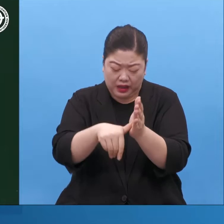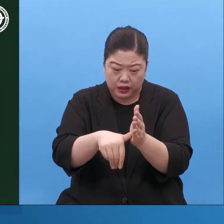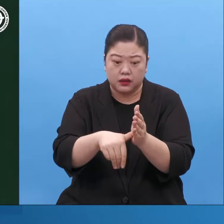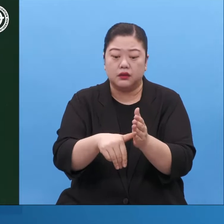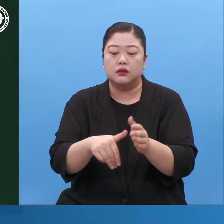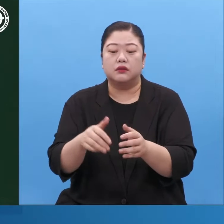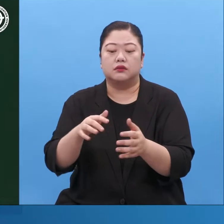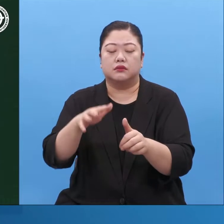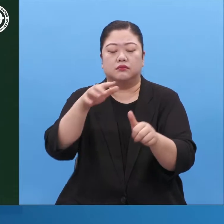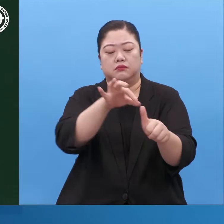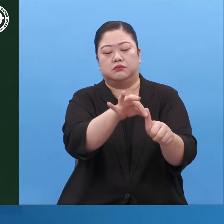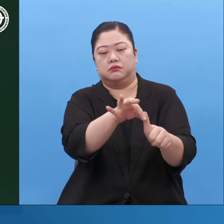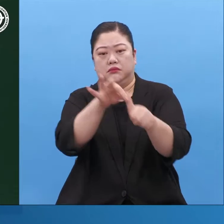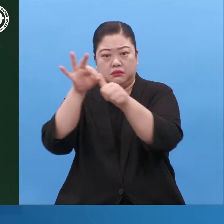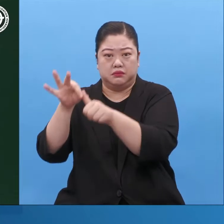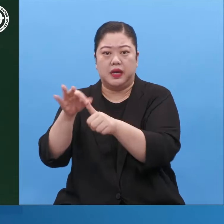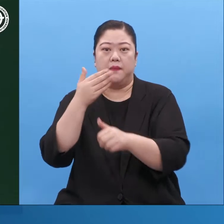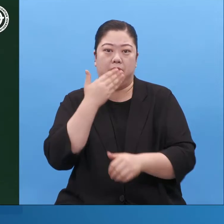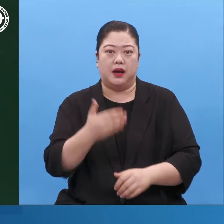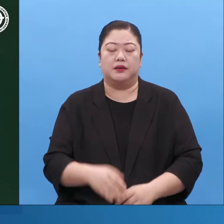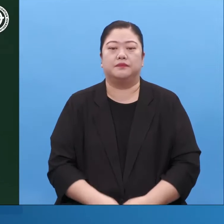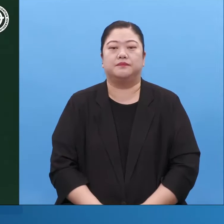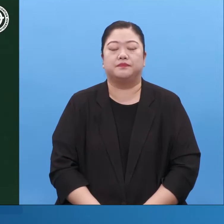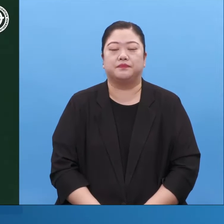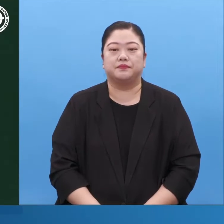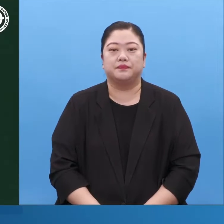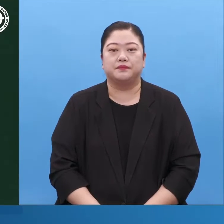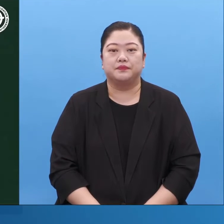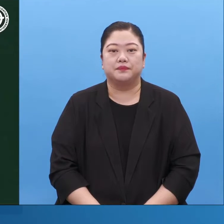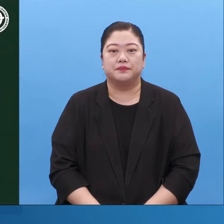앞으로 조금 더 설명하기로 하고 오늘 시간은 없으니까요